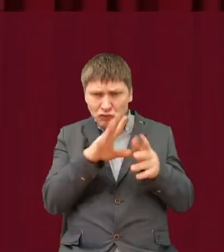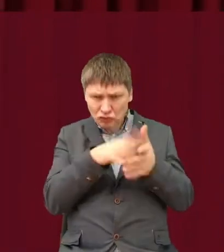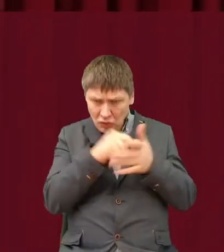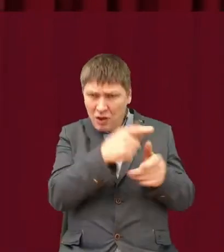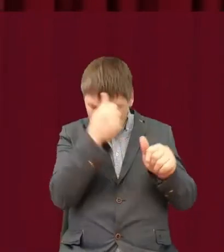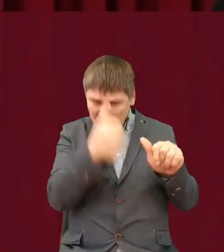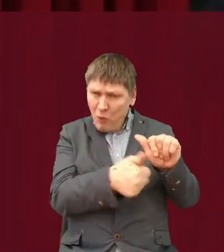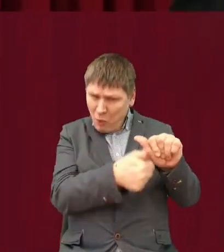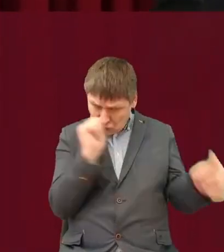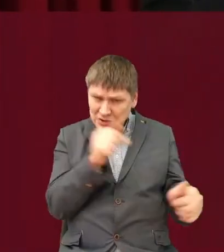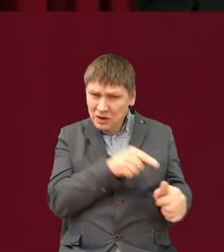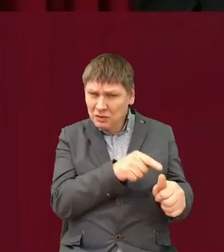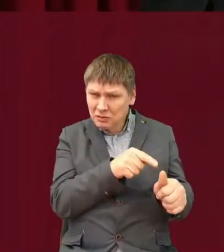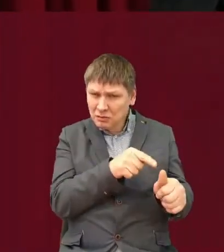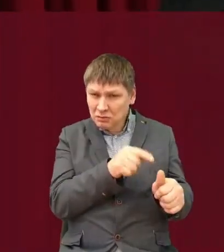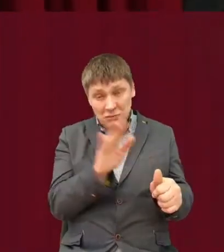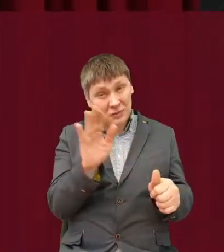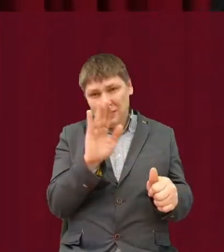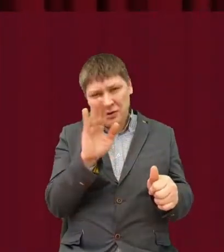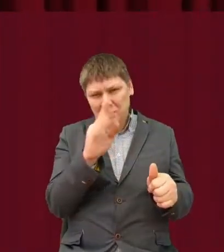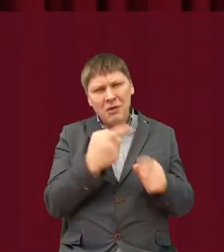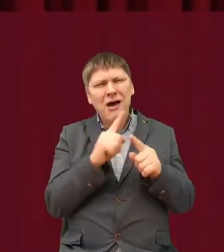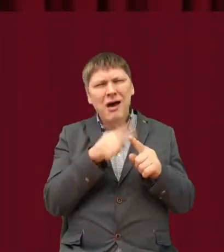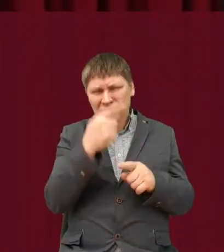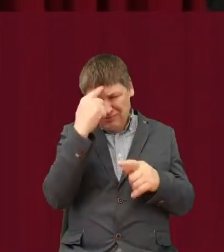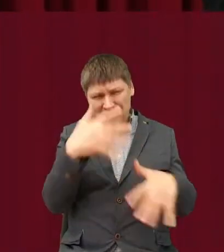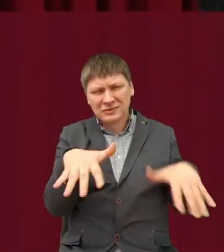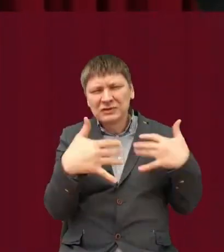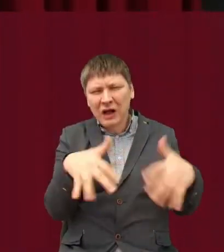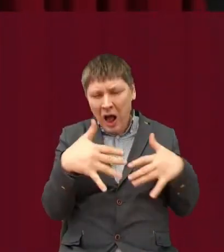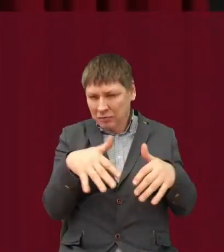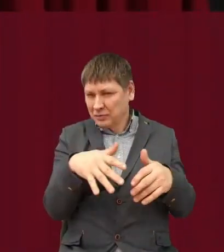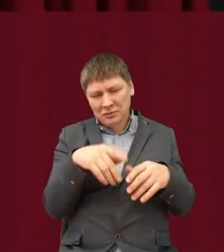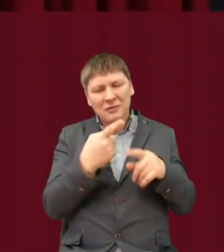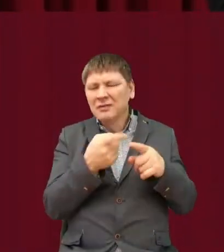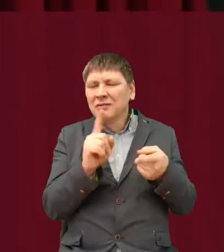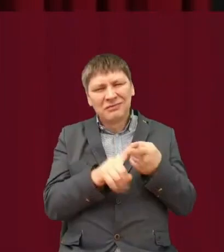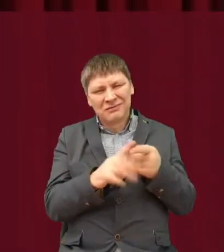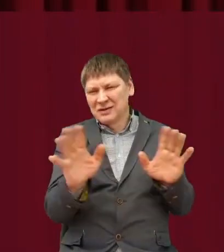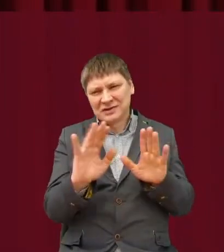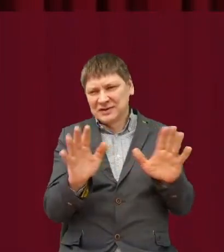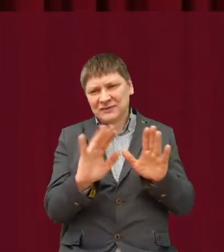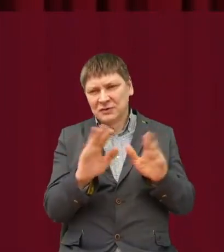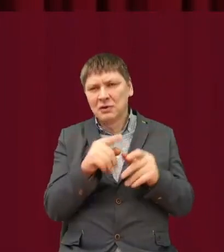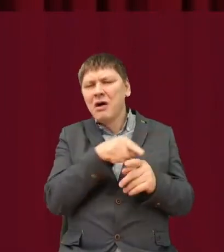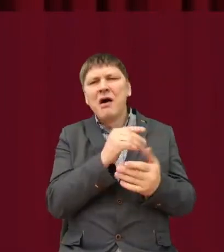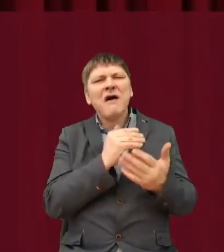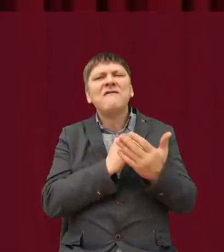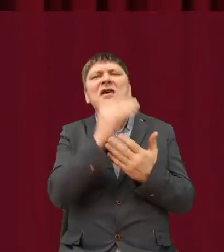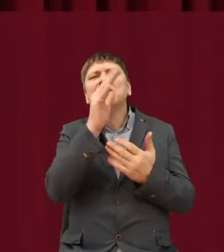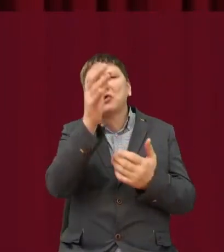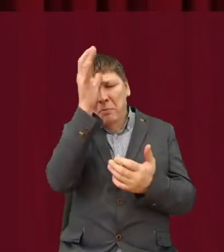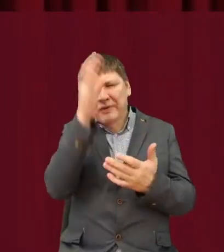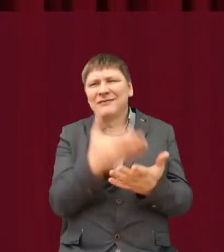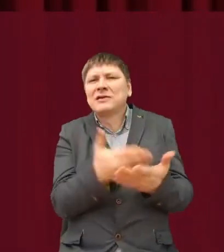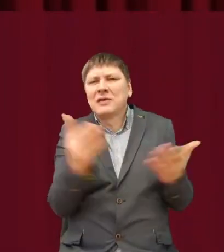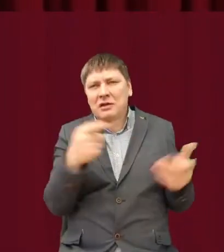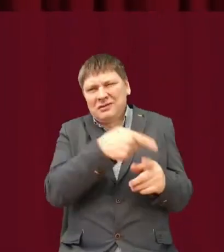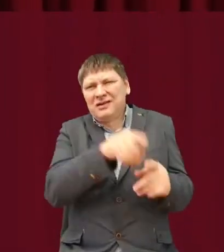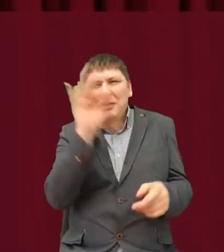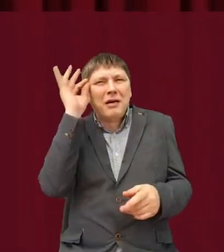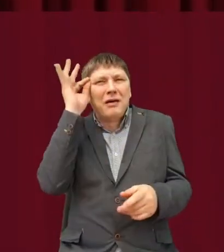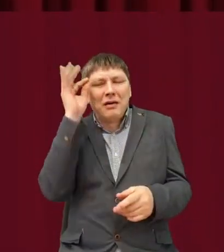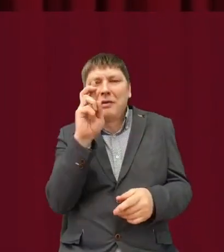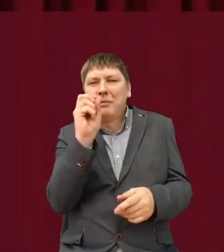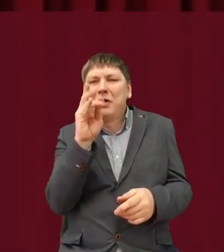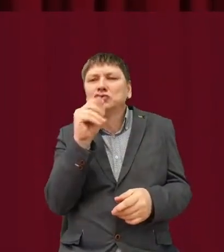разума Не состояния интеллекта это не необразованность не отсутствие высшего образования Вот именно в этом